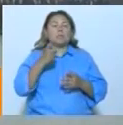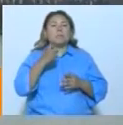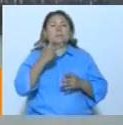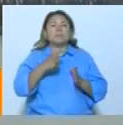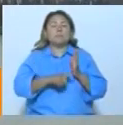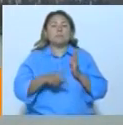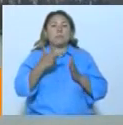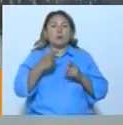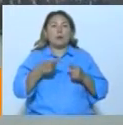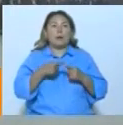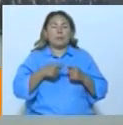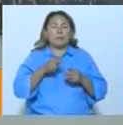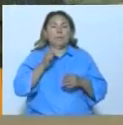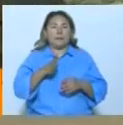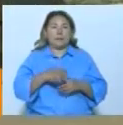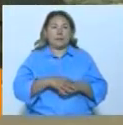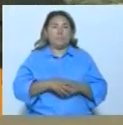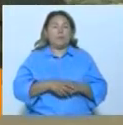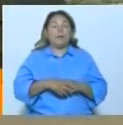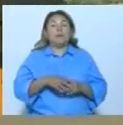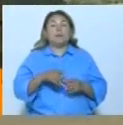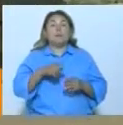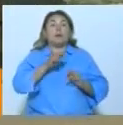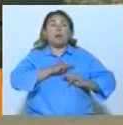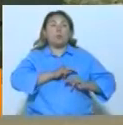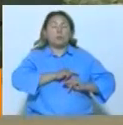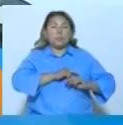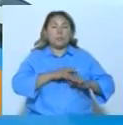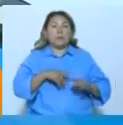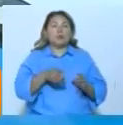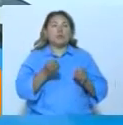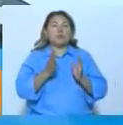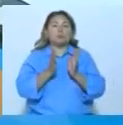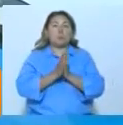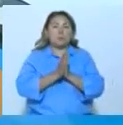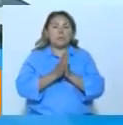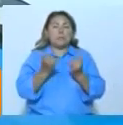Данная работа будет продолжена и впредь. Сотрудники силовых структур еще раз призывают